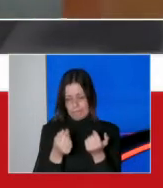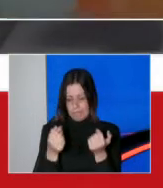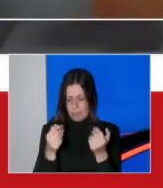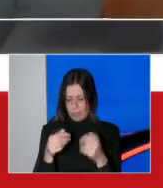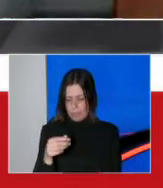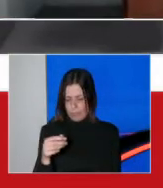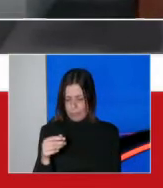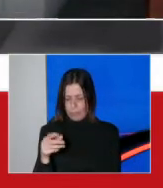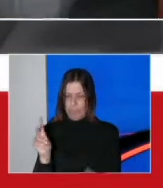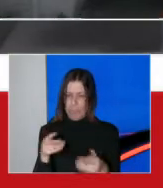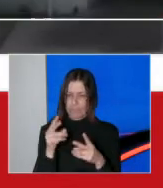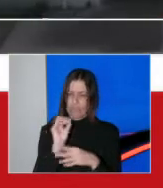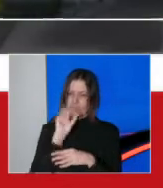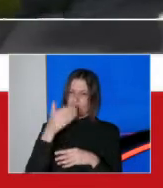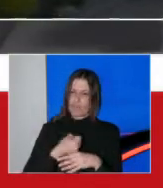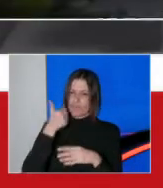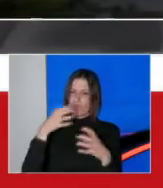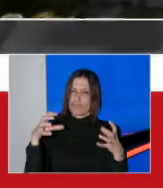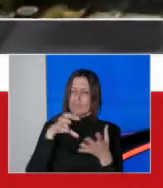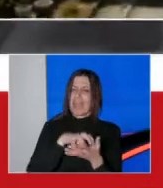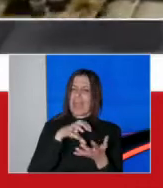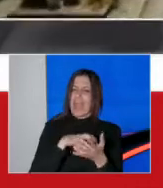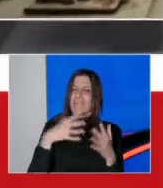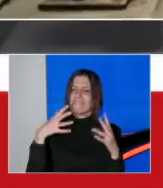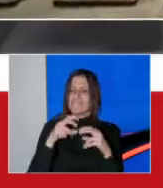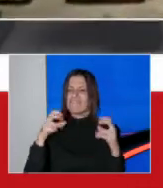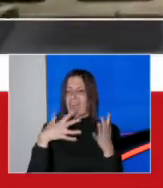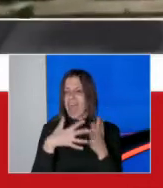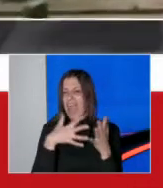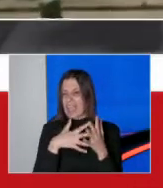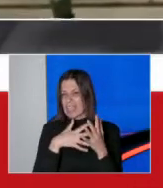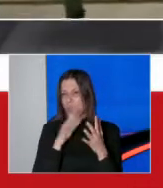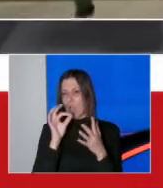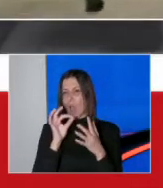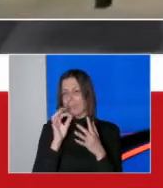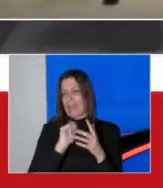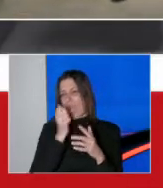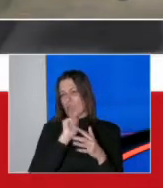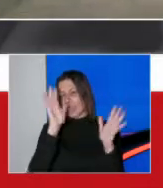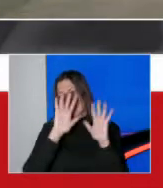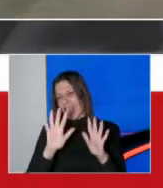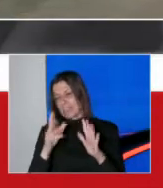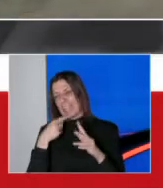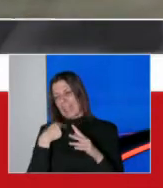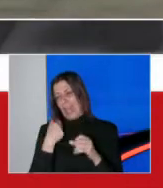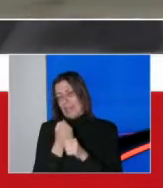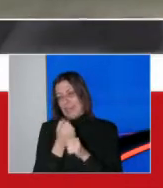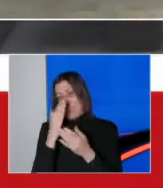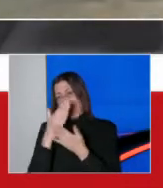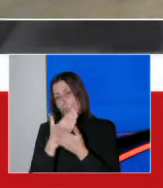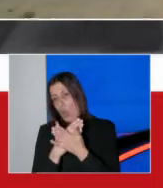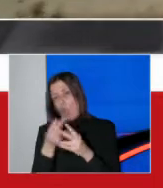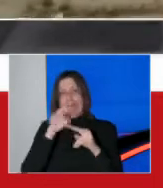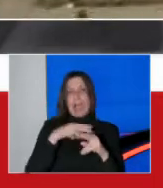אי אפשר לשלוח את ראש אגף החקירות והמודיעין של המשטרה לרעיונות בטלוויזיה ולהגיד שפעלנו על פי חוק, ובסוף הסתבר שהם לא פעלו על פי חוק ולא על